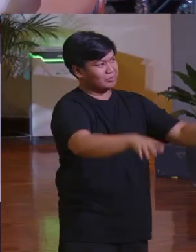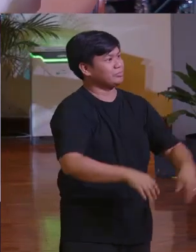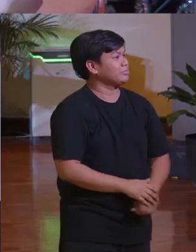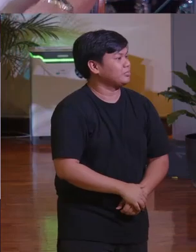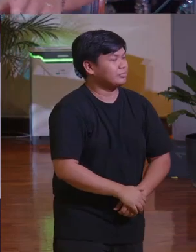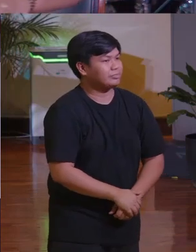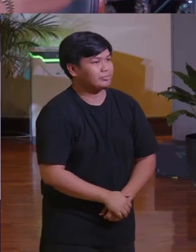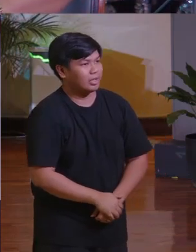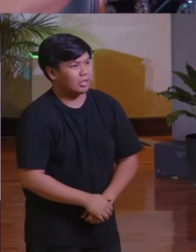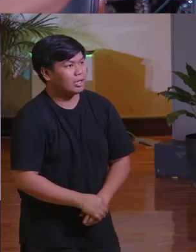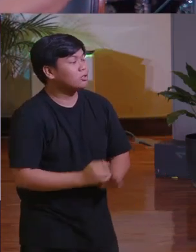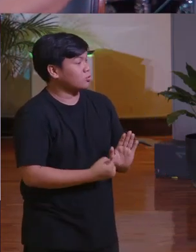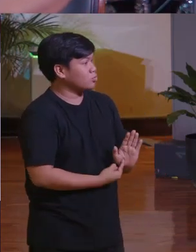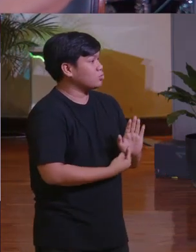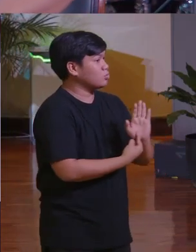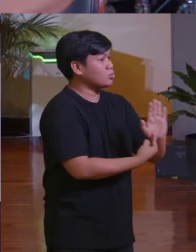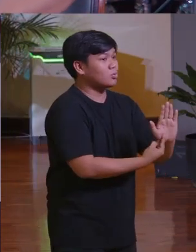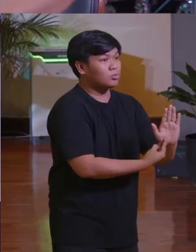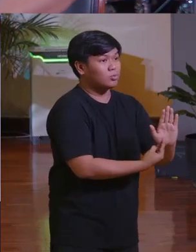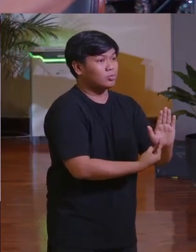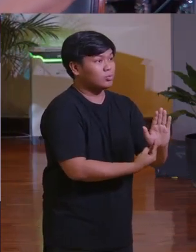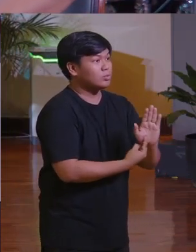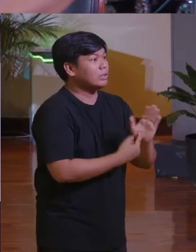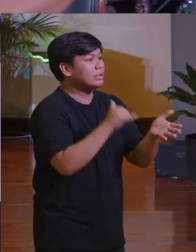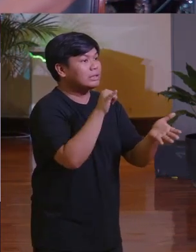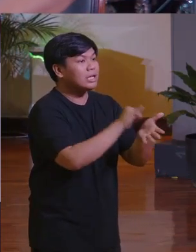mabubuhay na maguli. No?